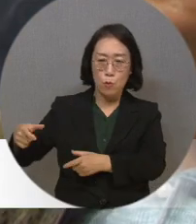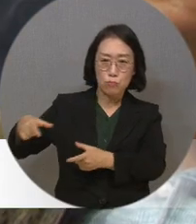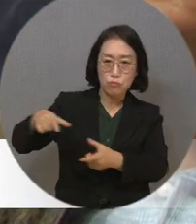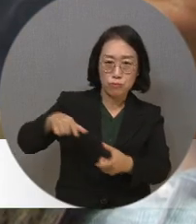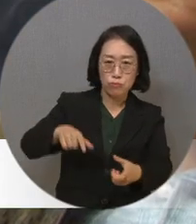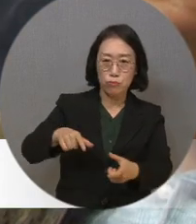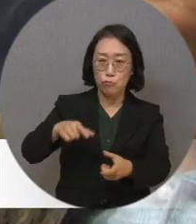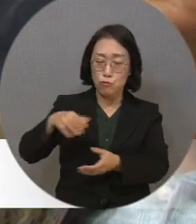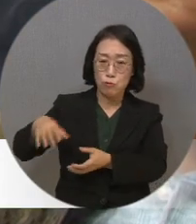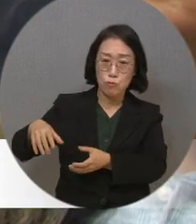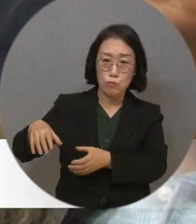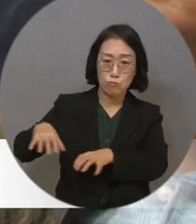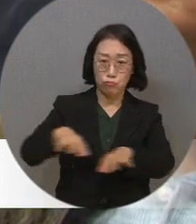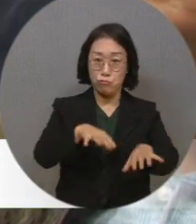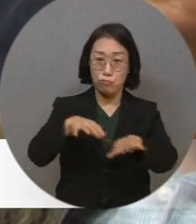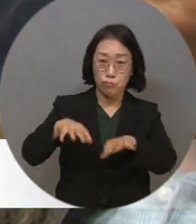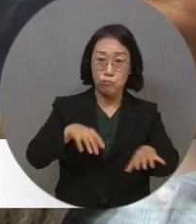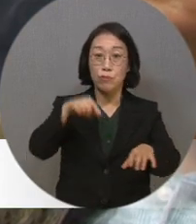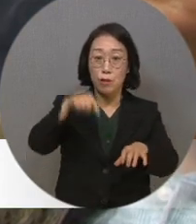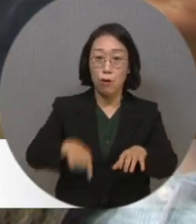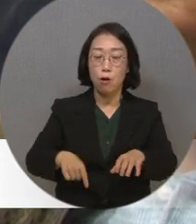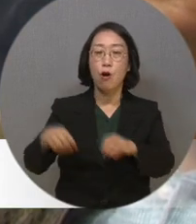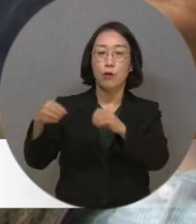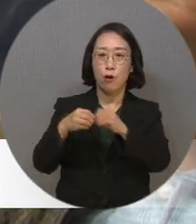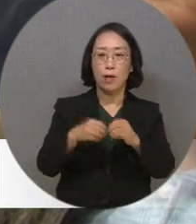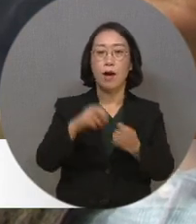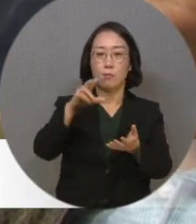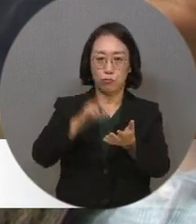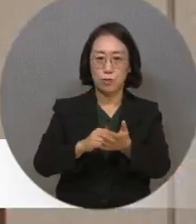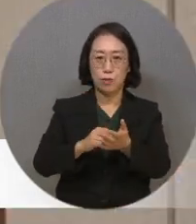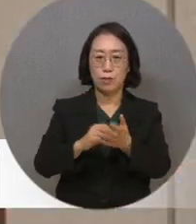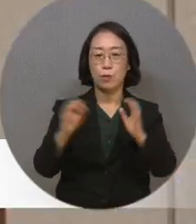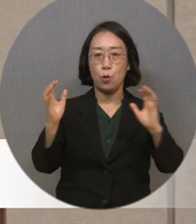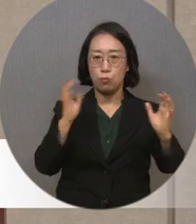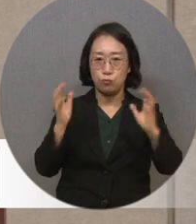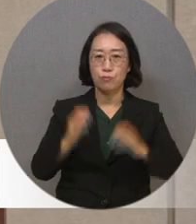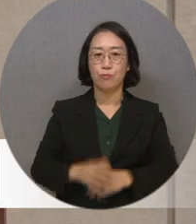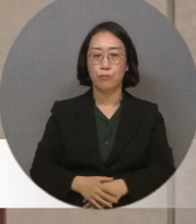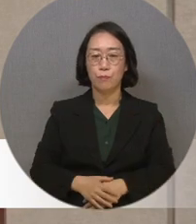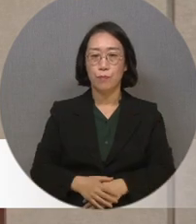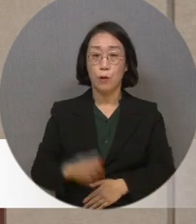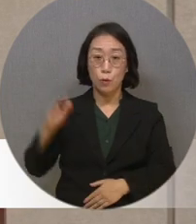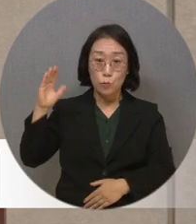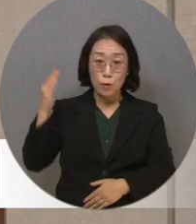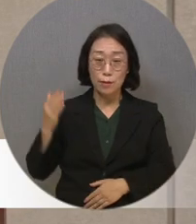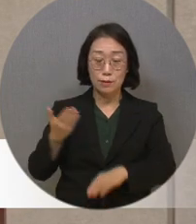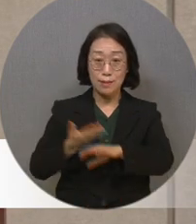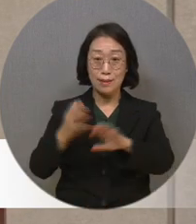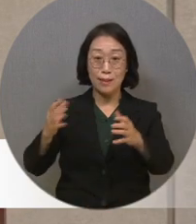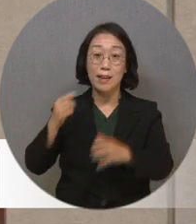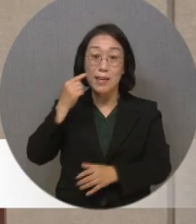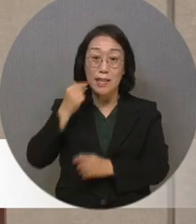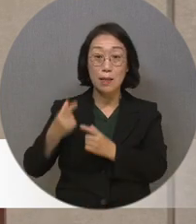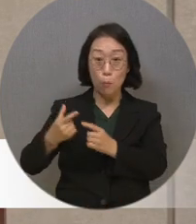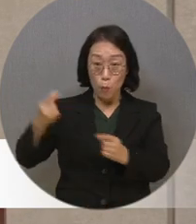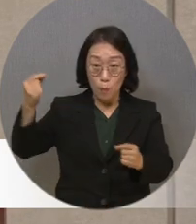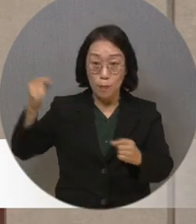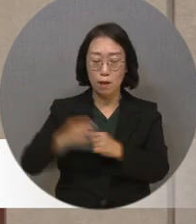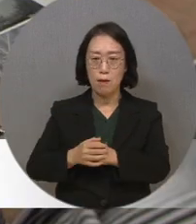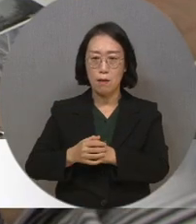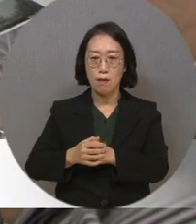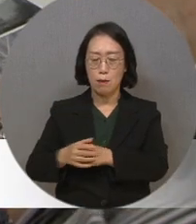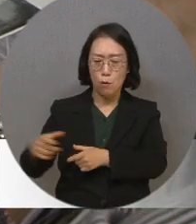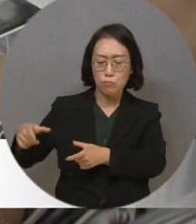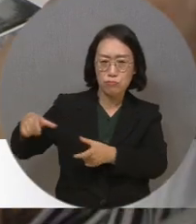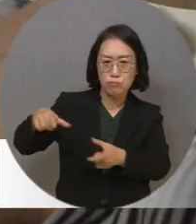방류의 한국 영향이라는 주제를 가지고 진행되었습니다. 최근 이웃나라인 일본의 원전 오염수